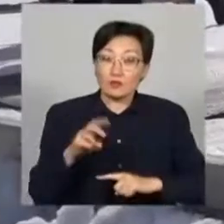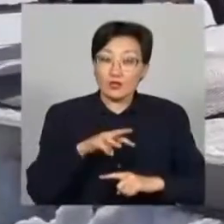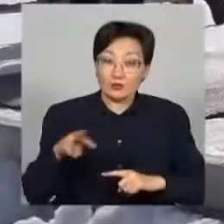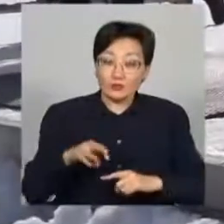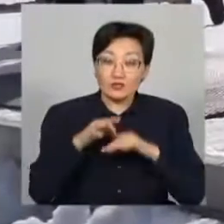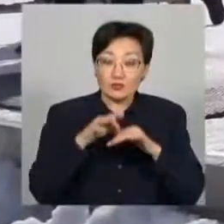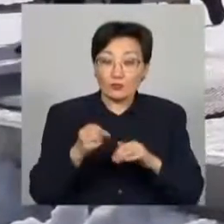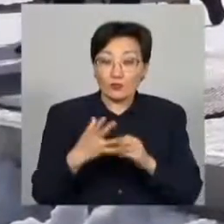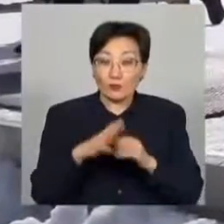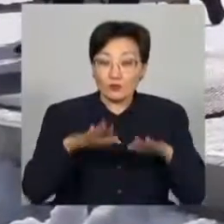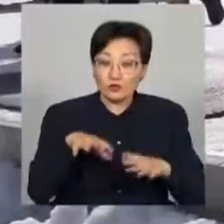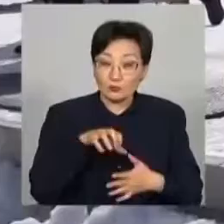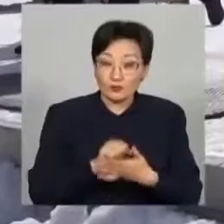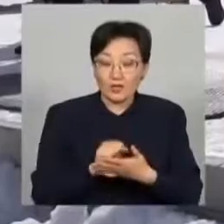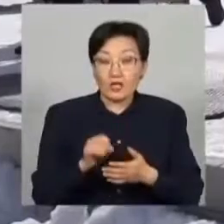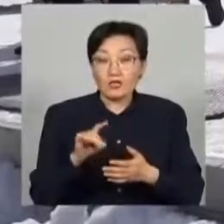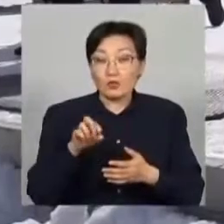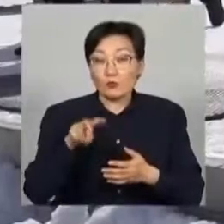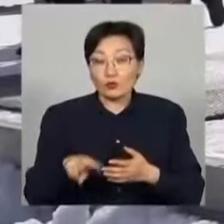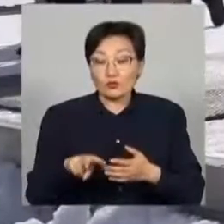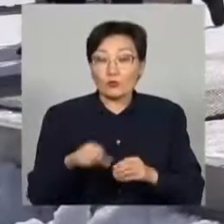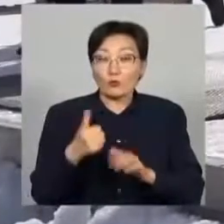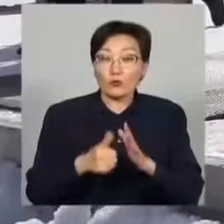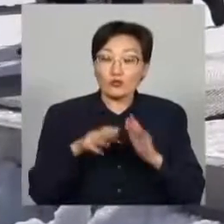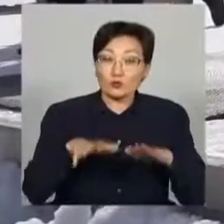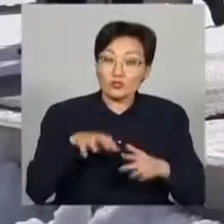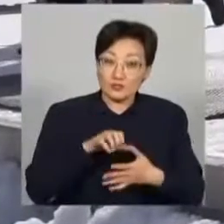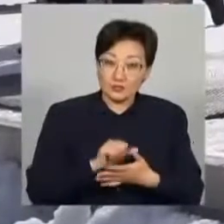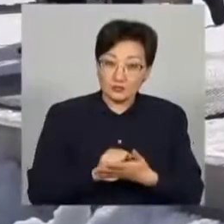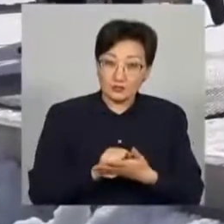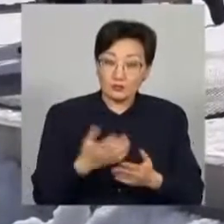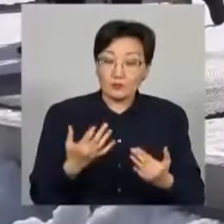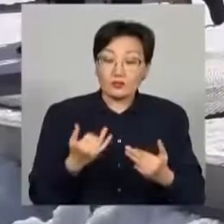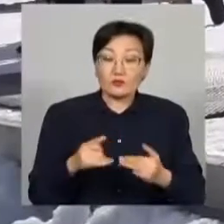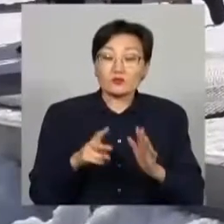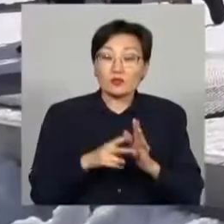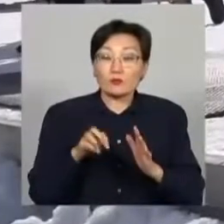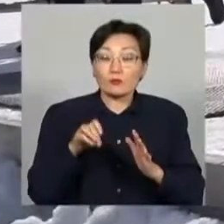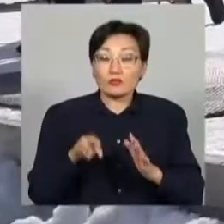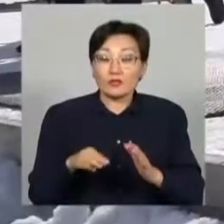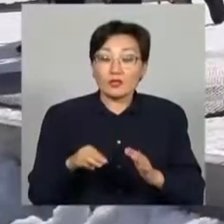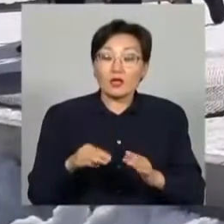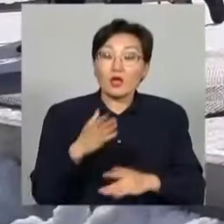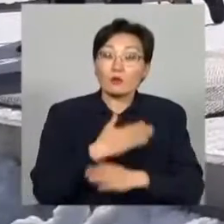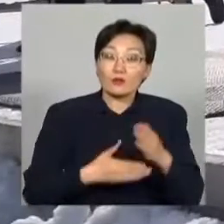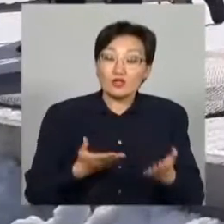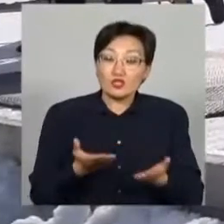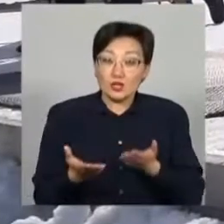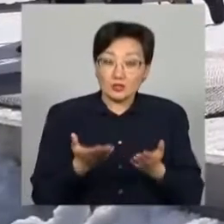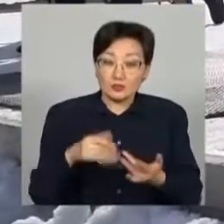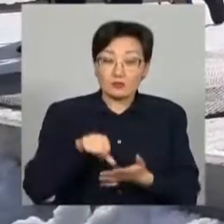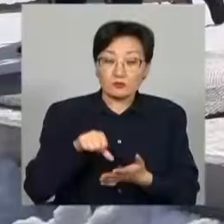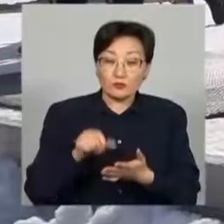өтіп, 15-ші орынға тұрақтаса Ербол Хамитов 16-ші орынға жайғасты. Енді 7-ші наурызда пара шаңғышыларымыз өнер